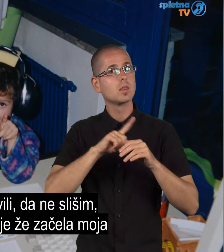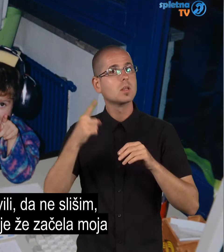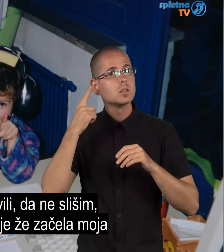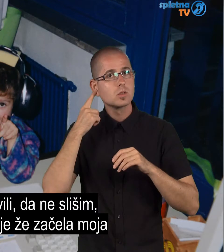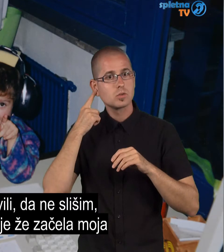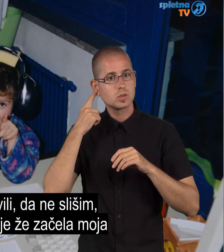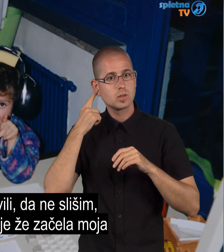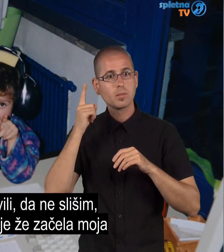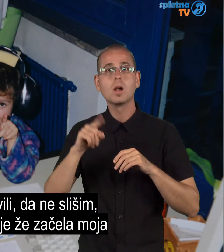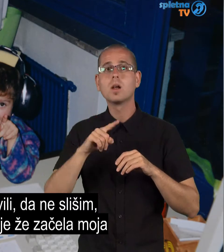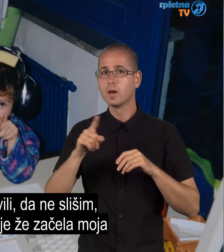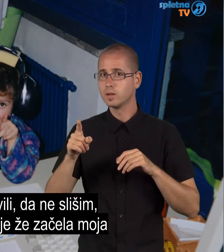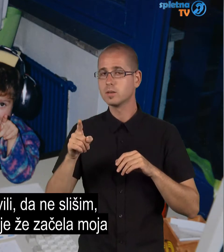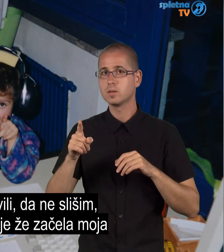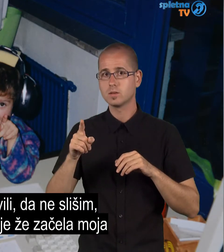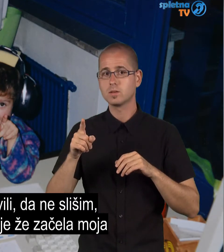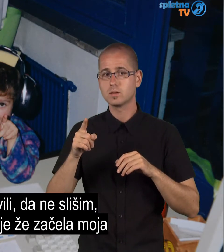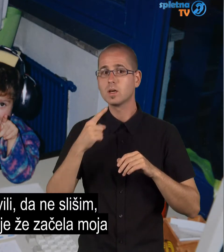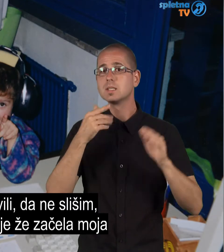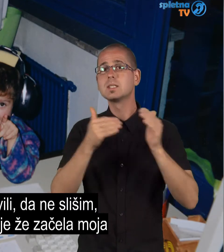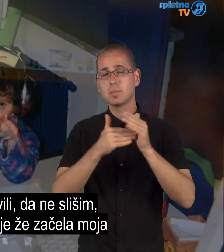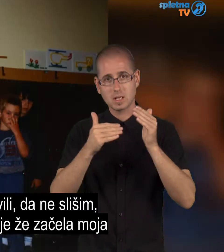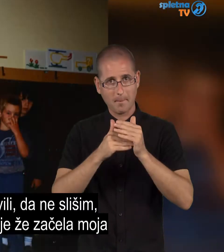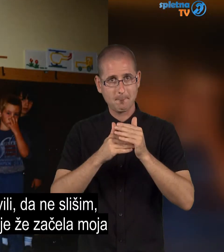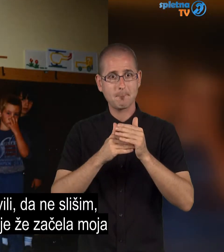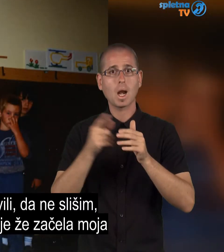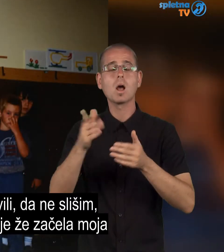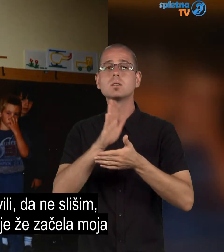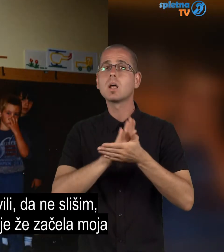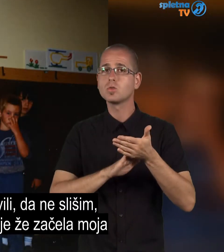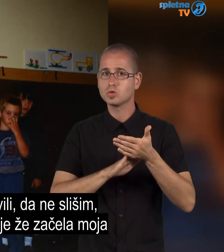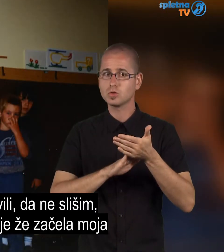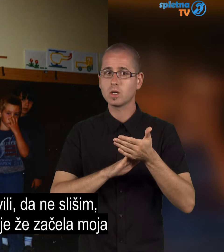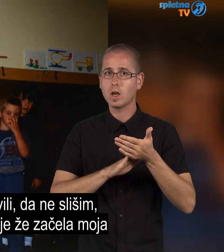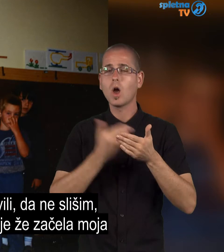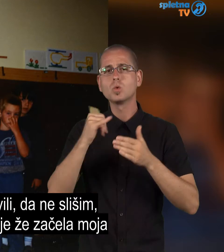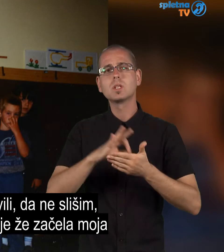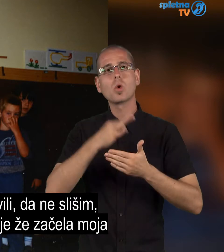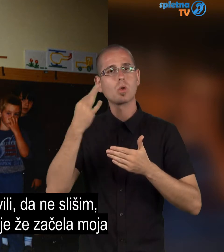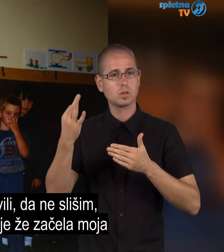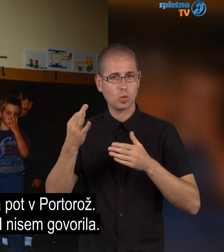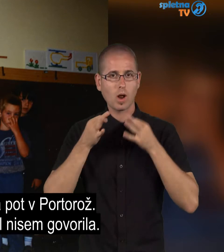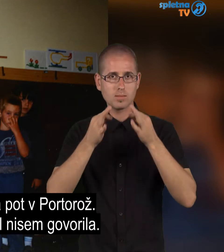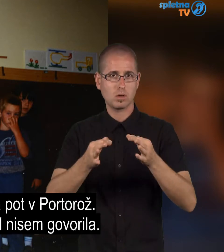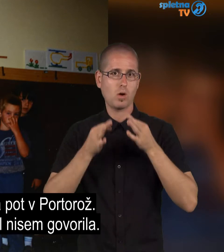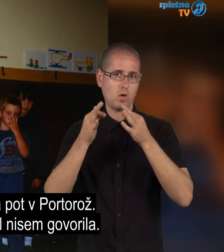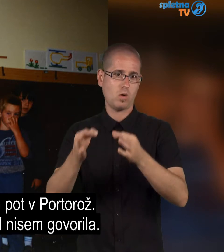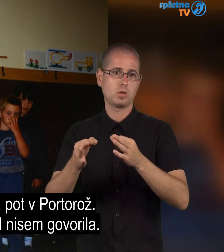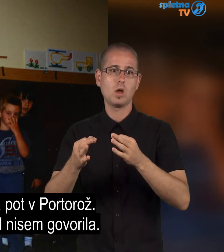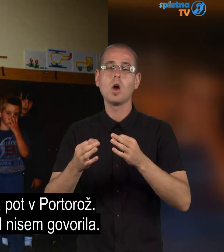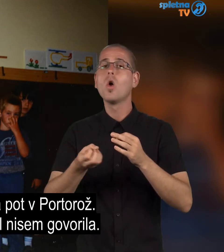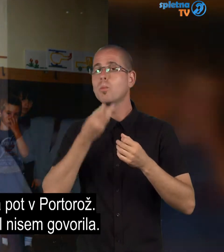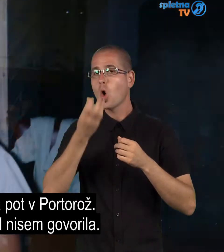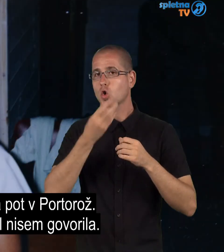ne slišim. In septembra pa se je začela vsakodnevna pot